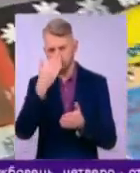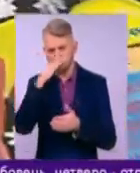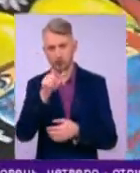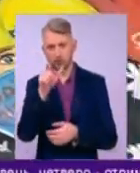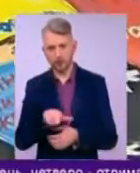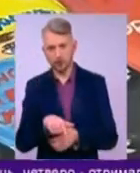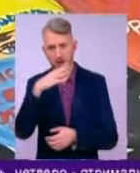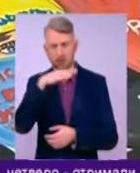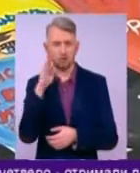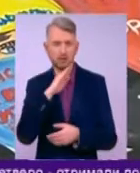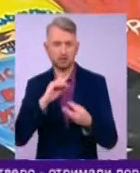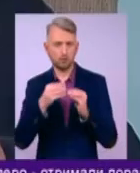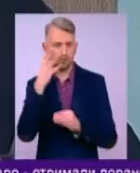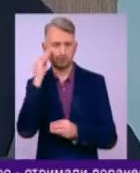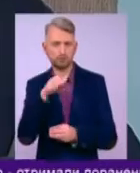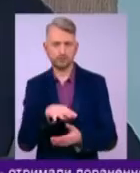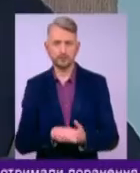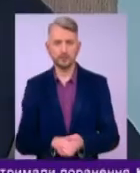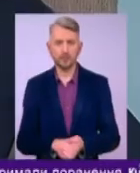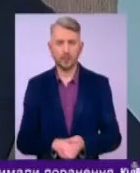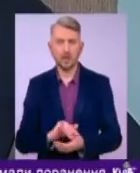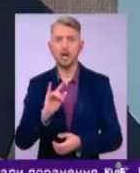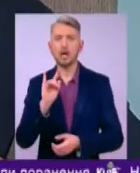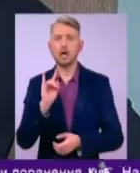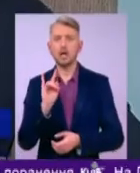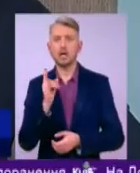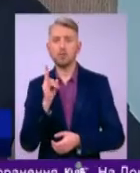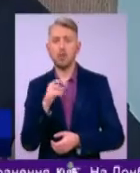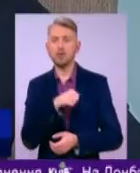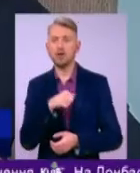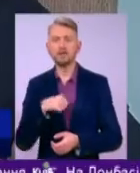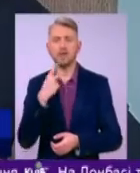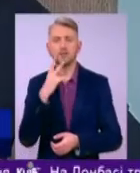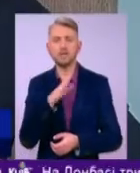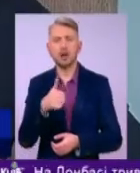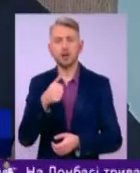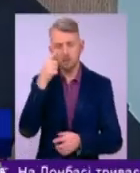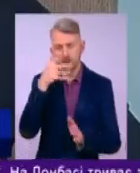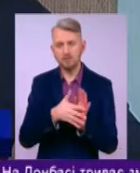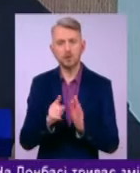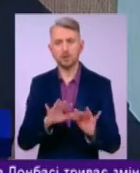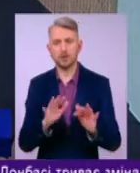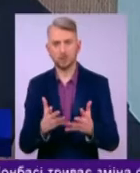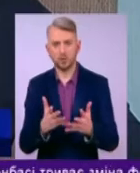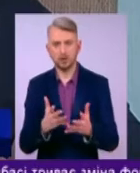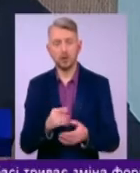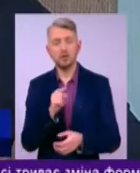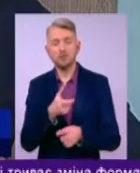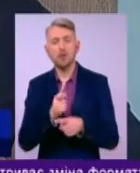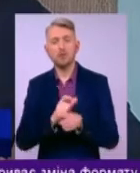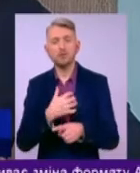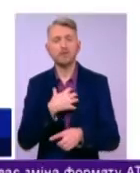батьки ігнорують проблему. Ребенок же сам не завжди хорошо розуміє, що відбувається. Йому дуже